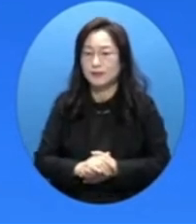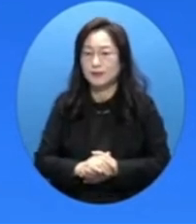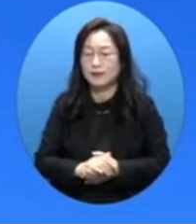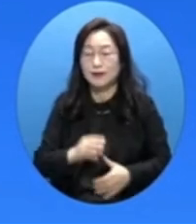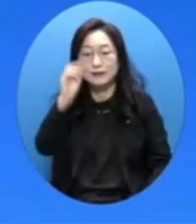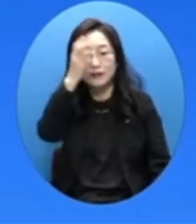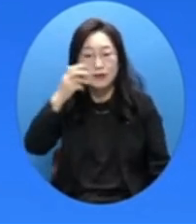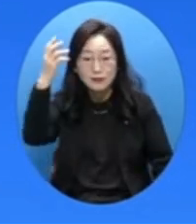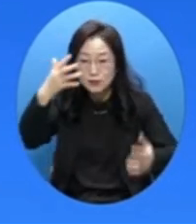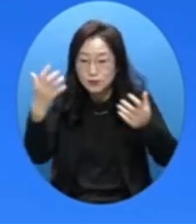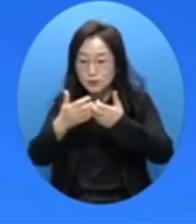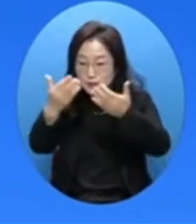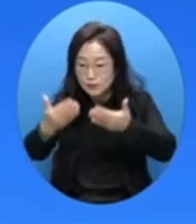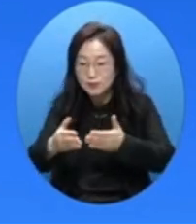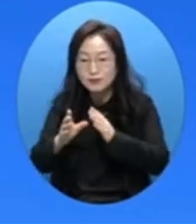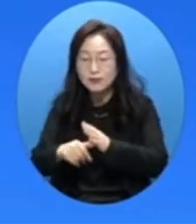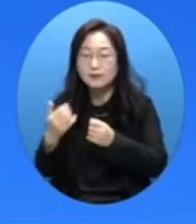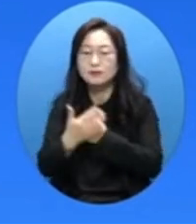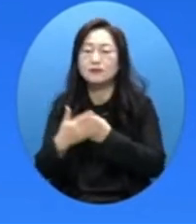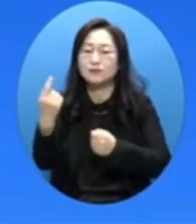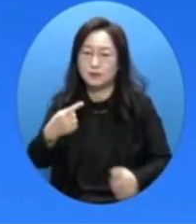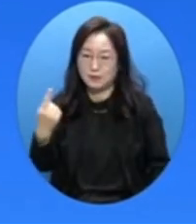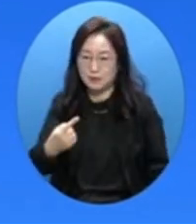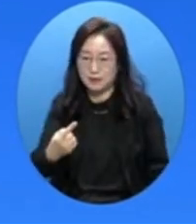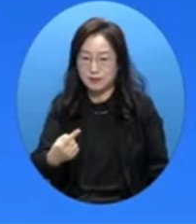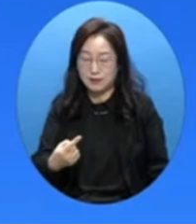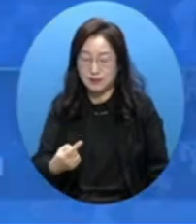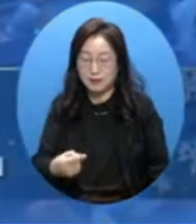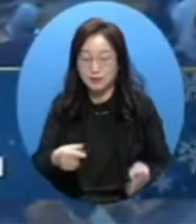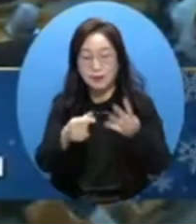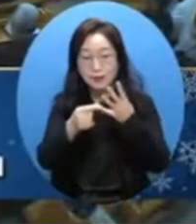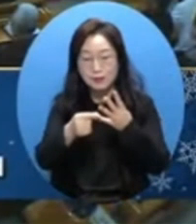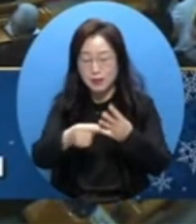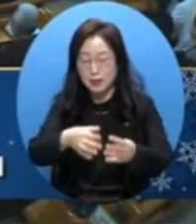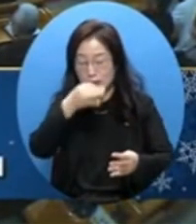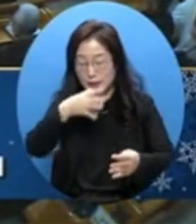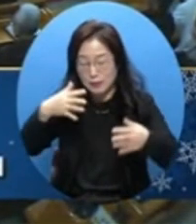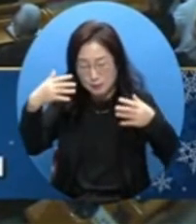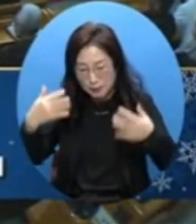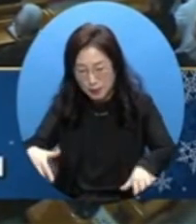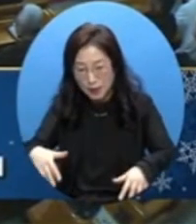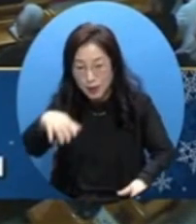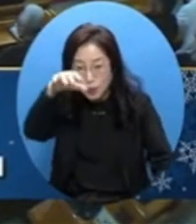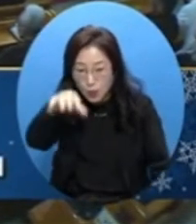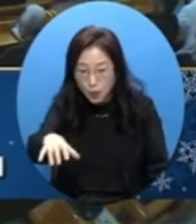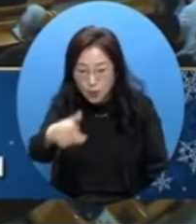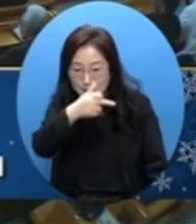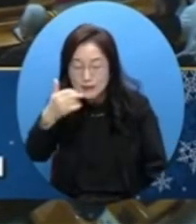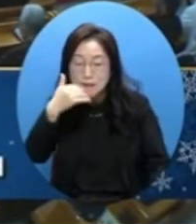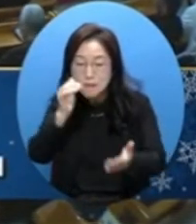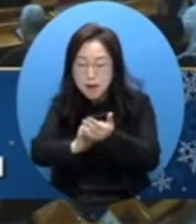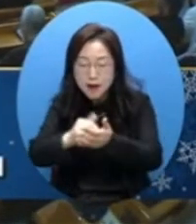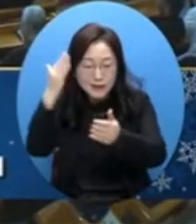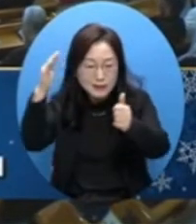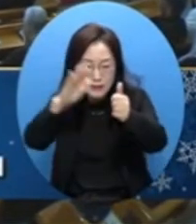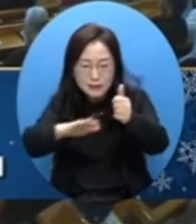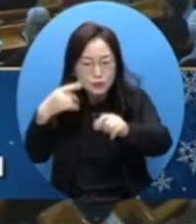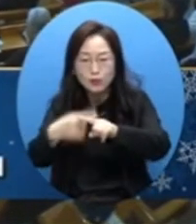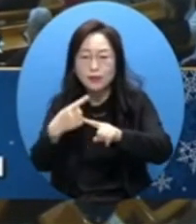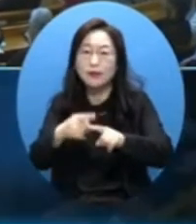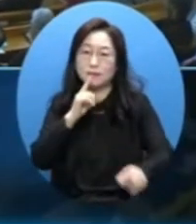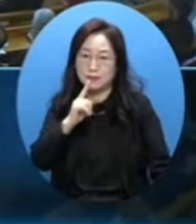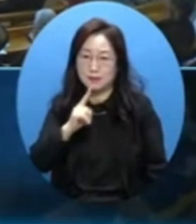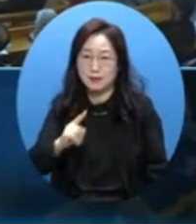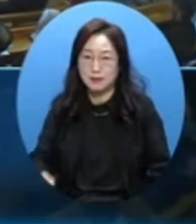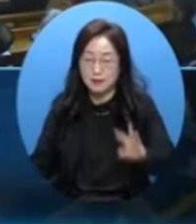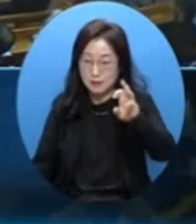성령 충만할 때 하나님의 은혜가 임합니다. 예수님은 넷째로 곤비한 땅에 큰 바위 그늘이 되신다고 말씀합니다. 32장 2절을